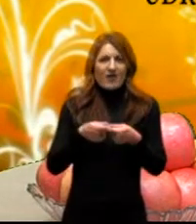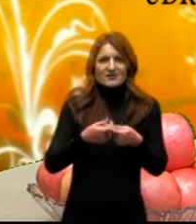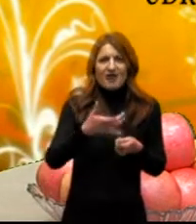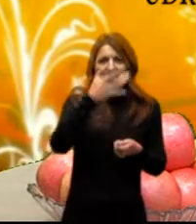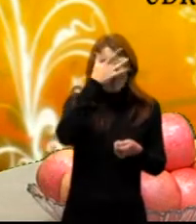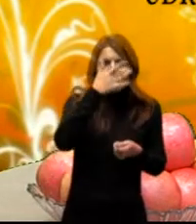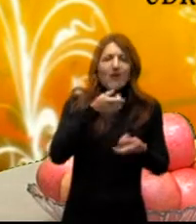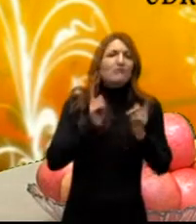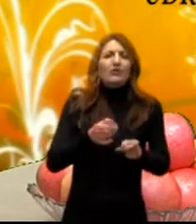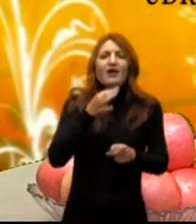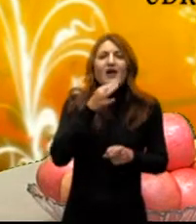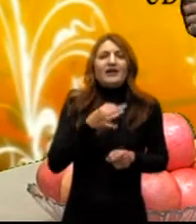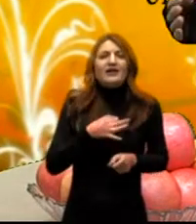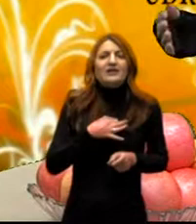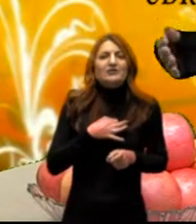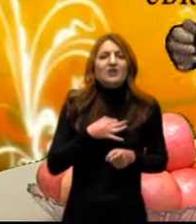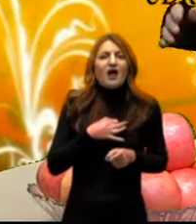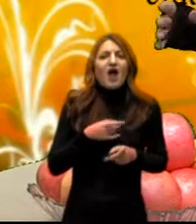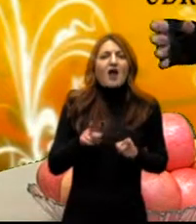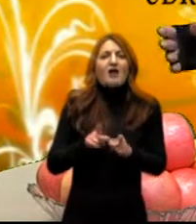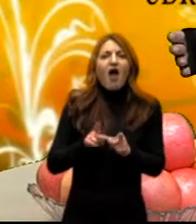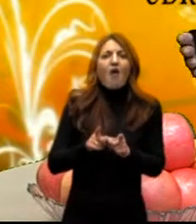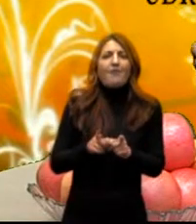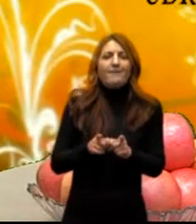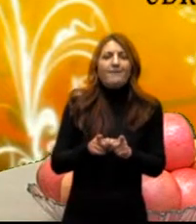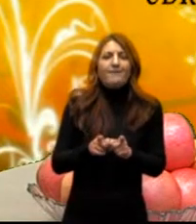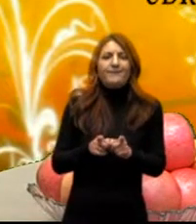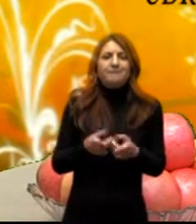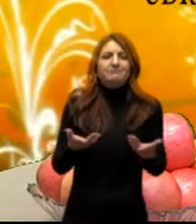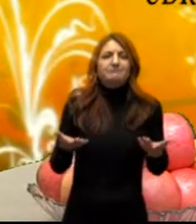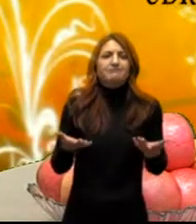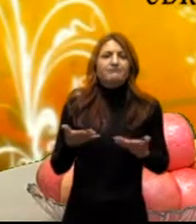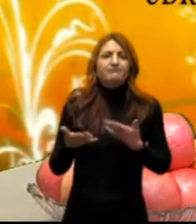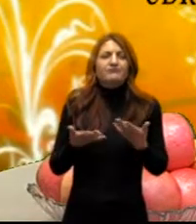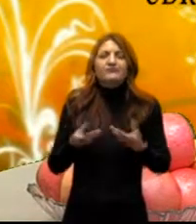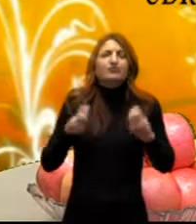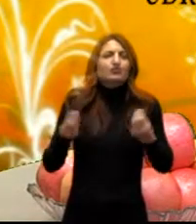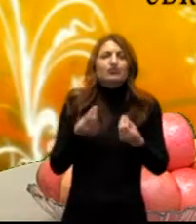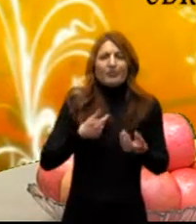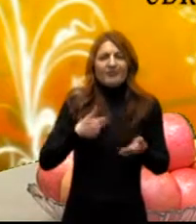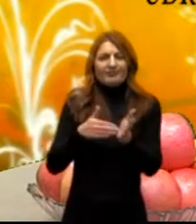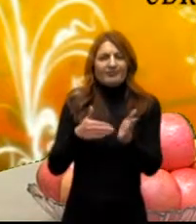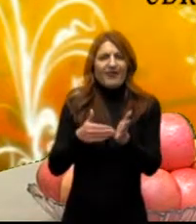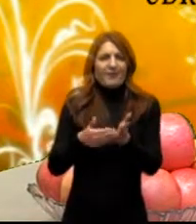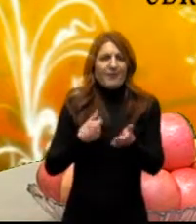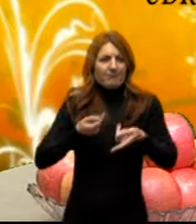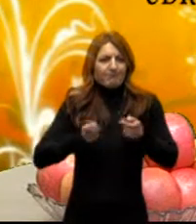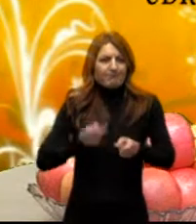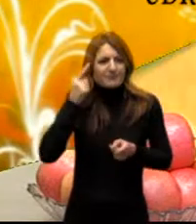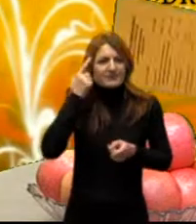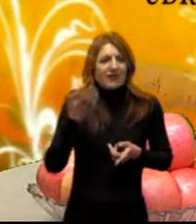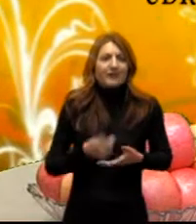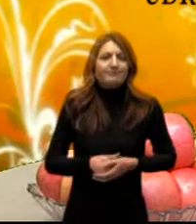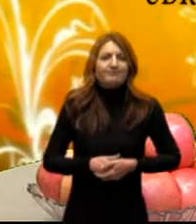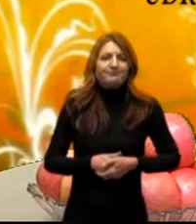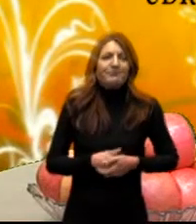nam vi kažete kroz onaj cijeli doktorski, ja bih rekla, ono što nama treba. Znači, vi ćete, ja